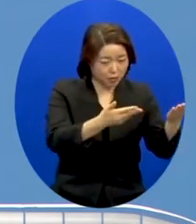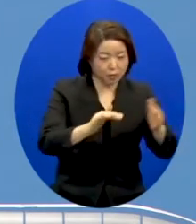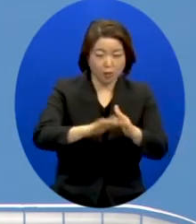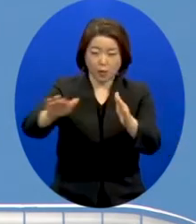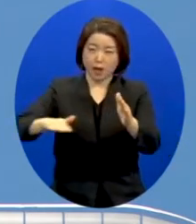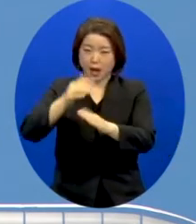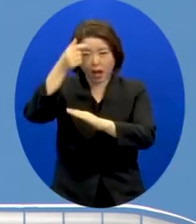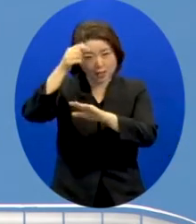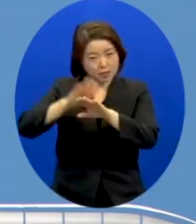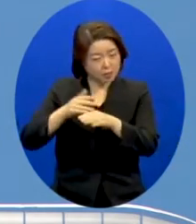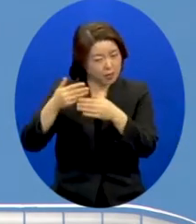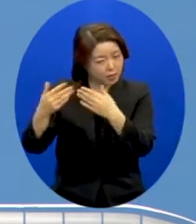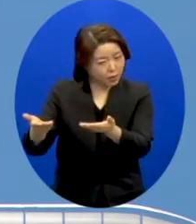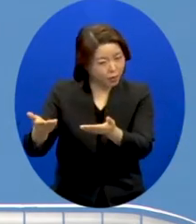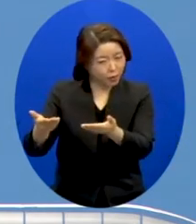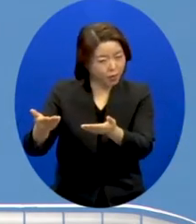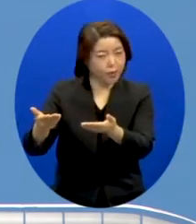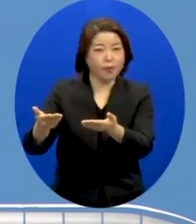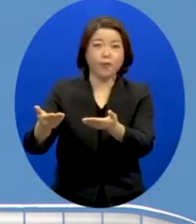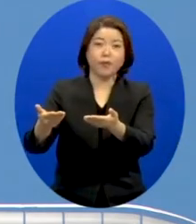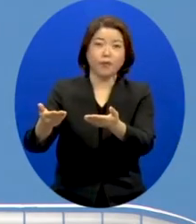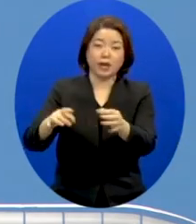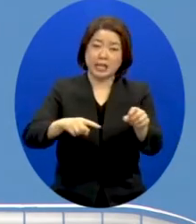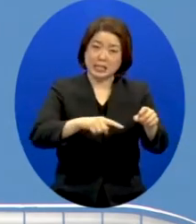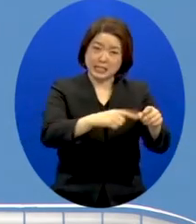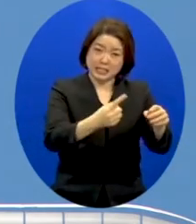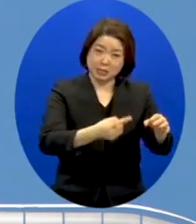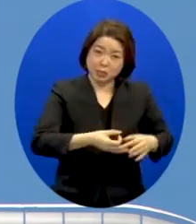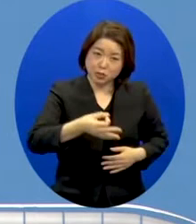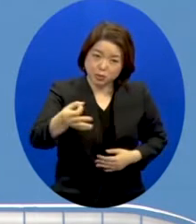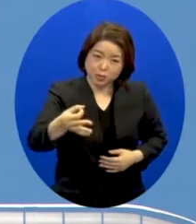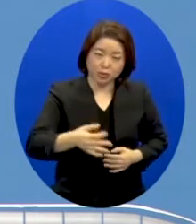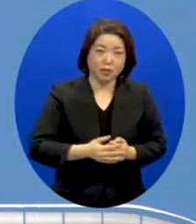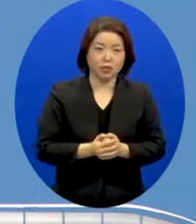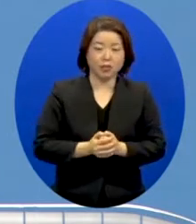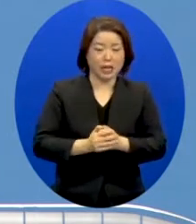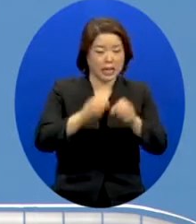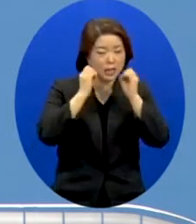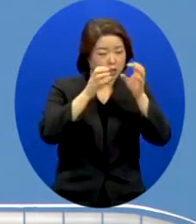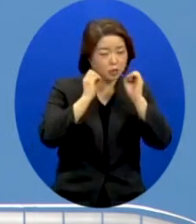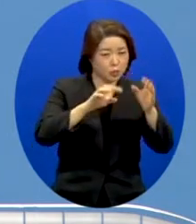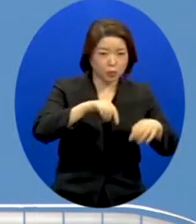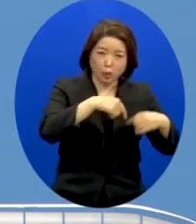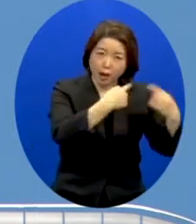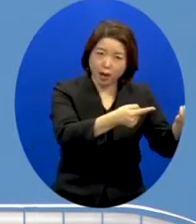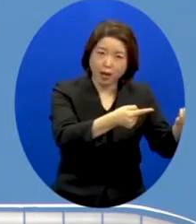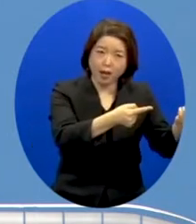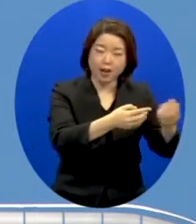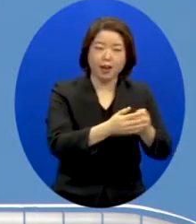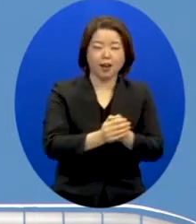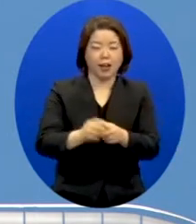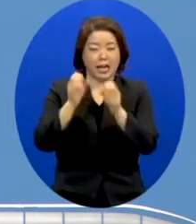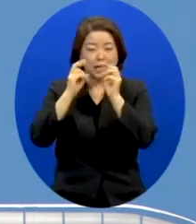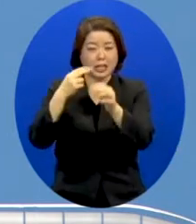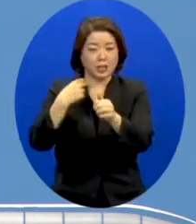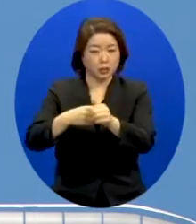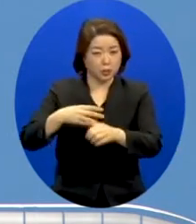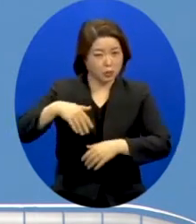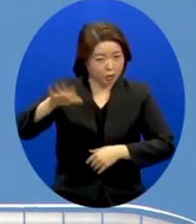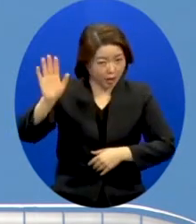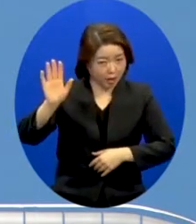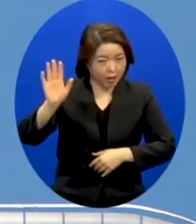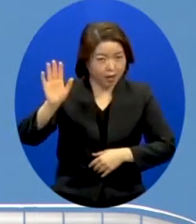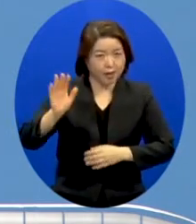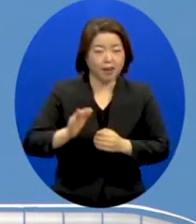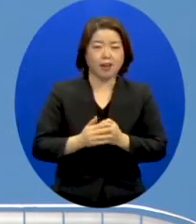도 들이라는 걸까 십일조 하는 걸까 전도 좀 말하는 걸까 선교사를 나가는걸